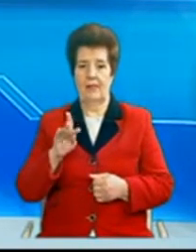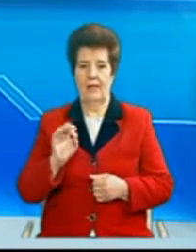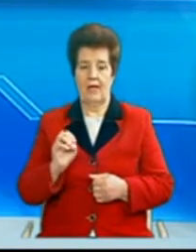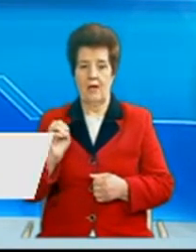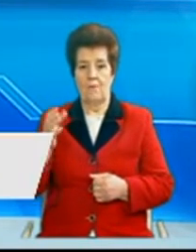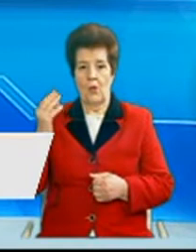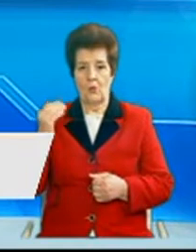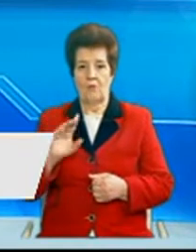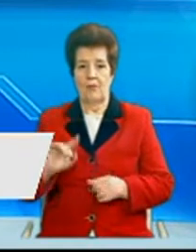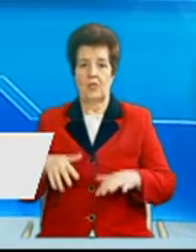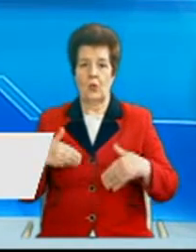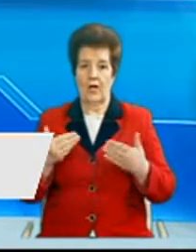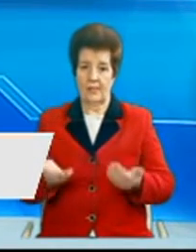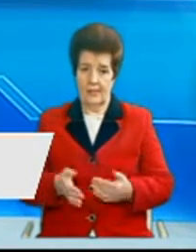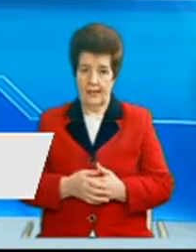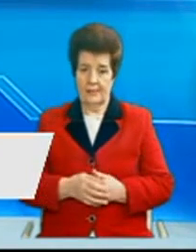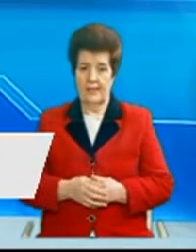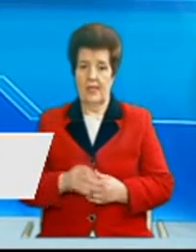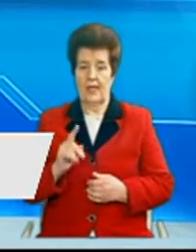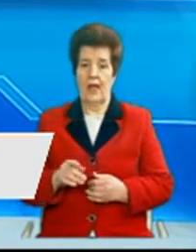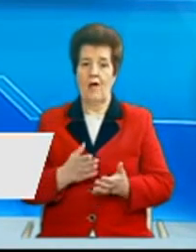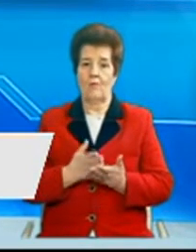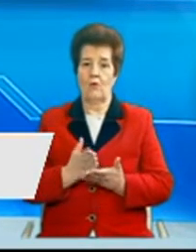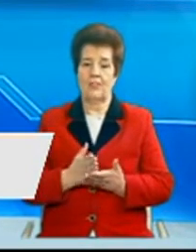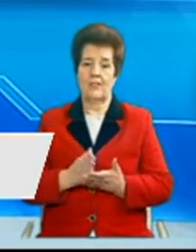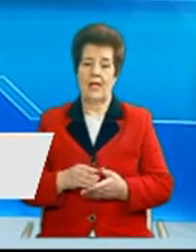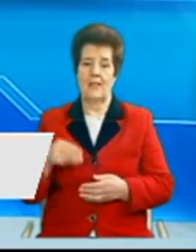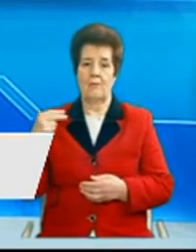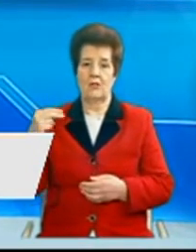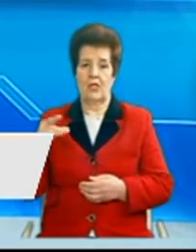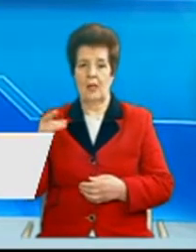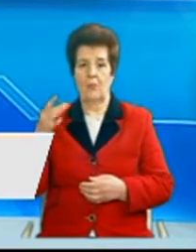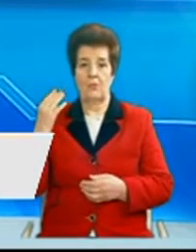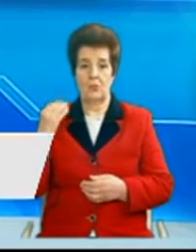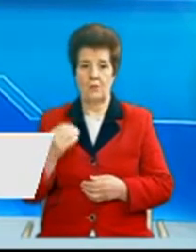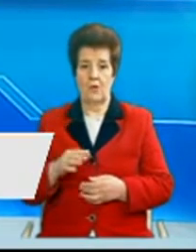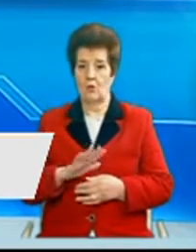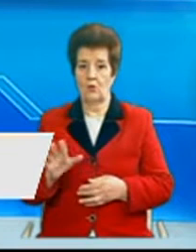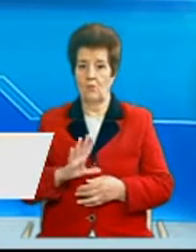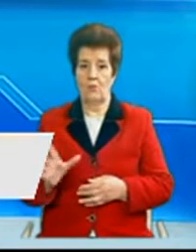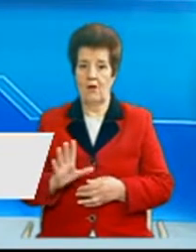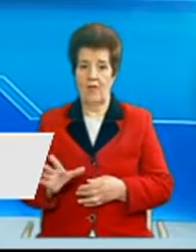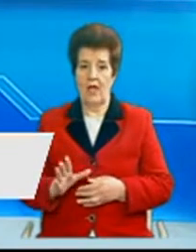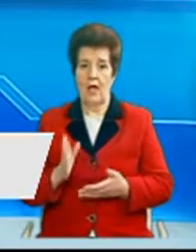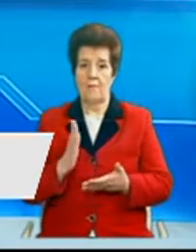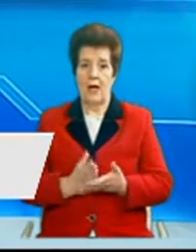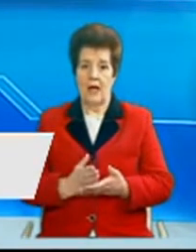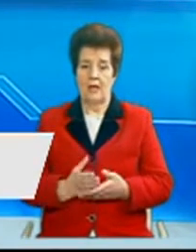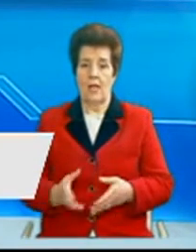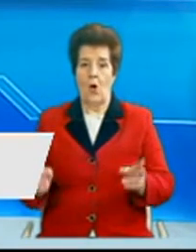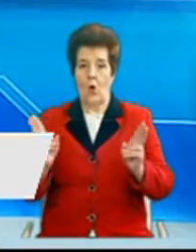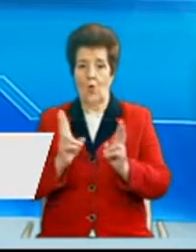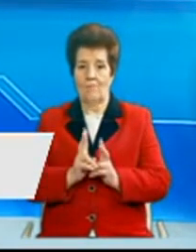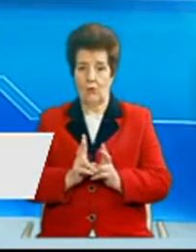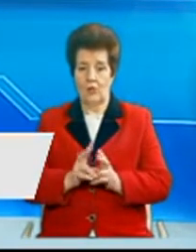Moldova, pentru candidații, pentru aspiranții la funcția de președinte al Republicii Moldova. Nu vom avea parte de o confruntare